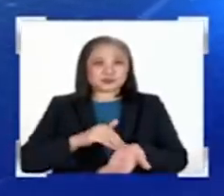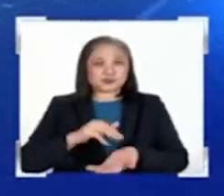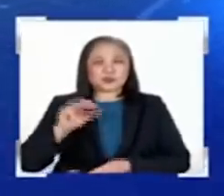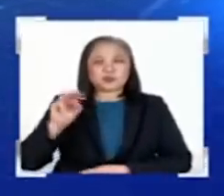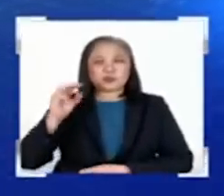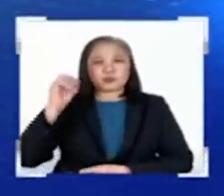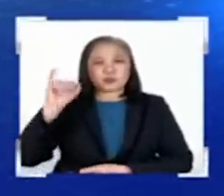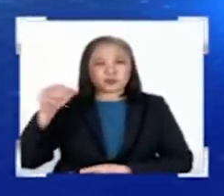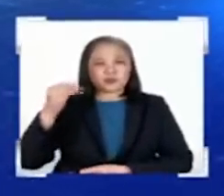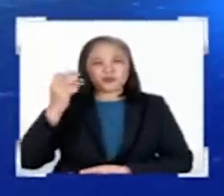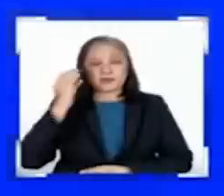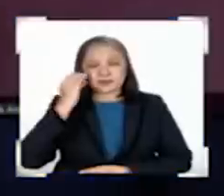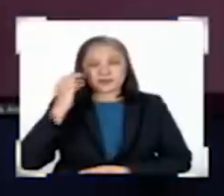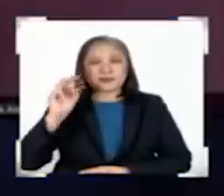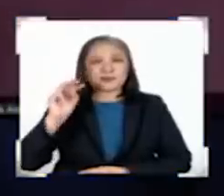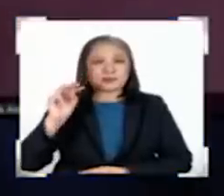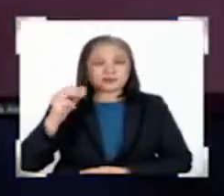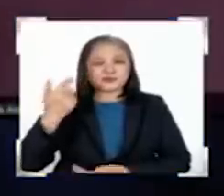COMELEC e-rally.